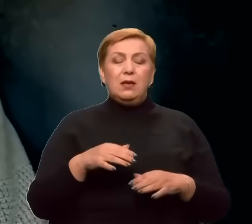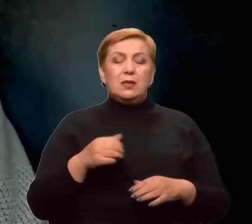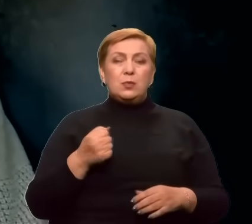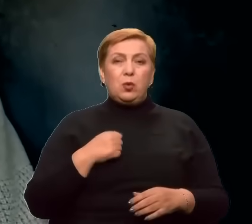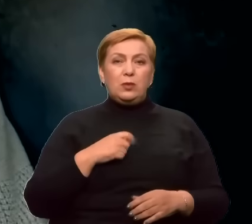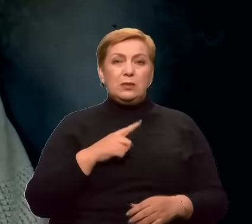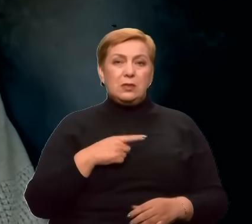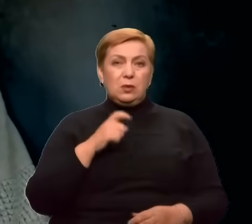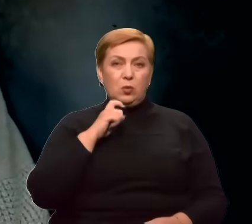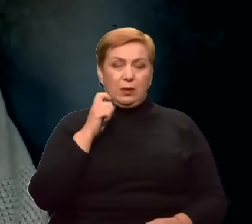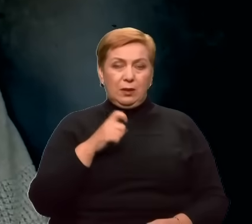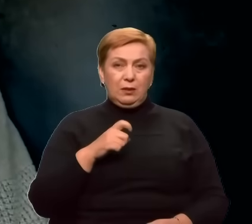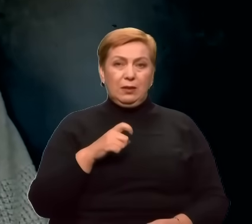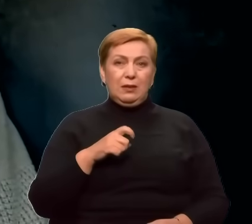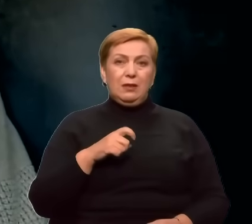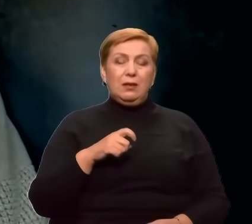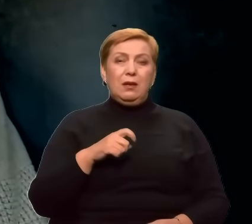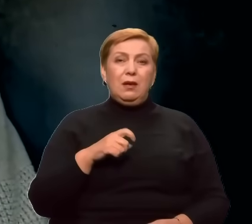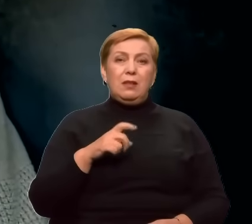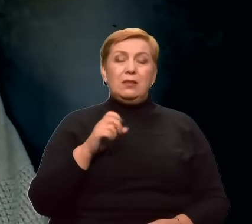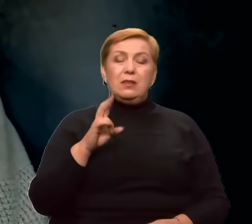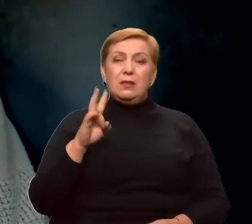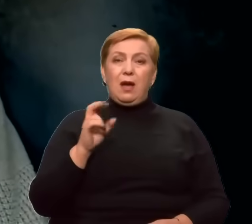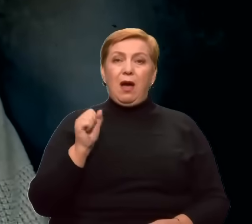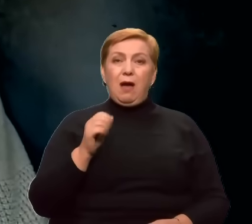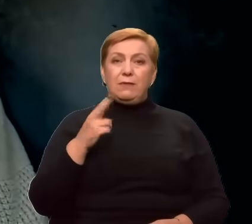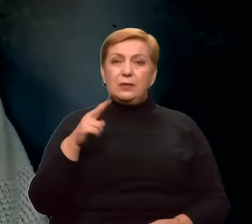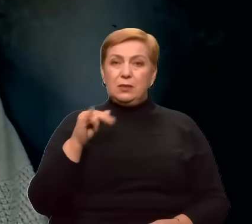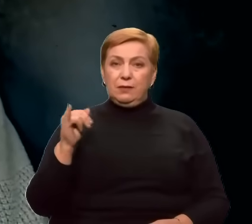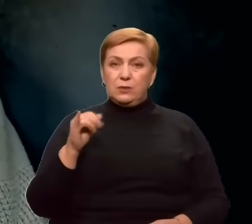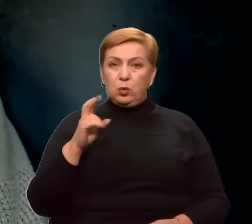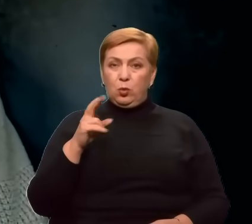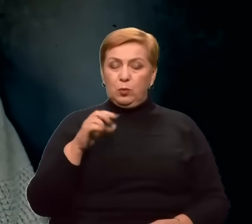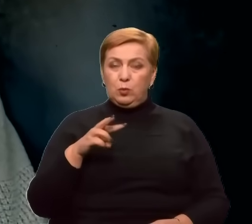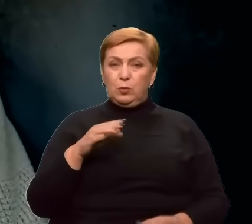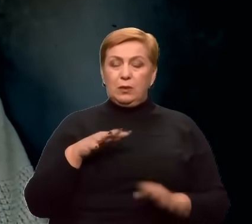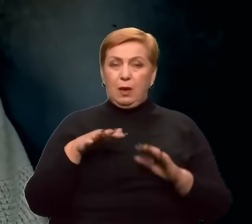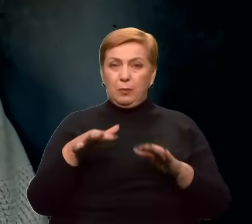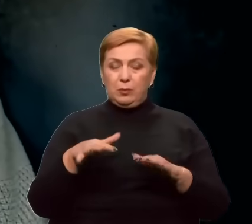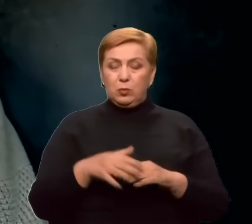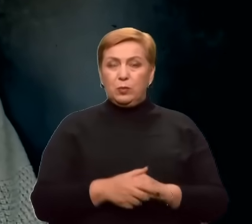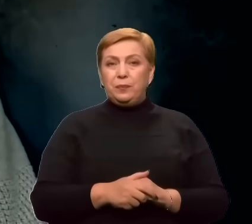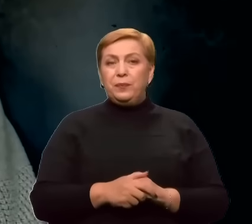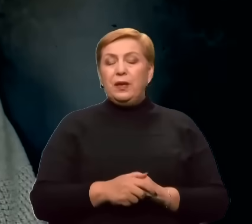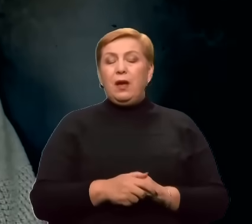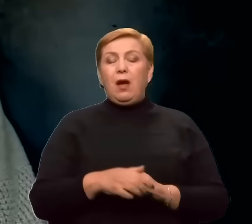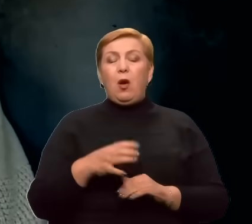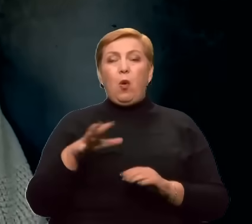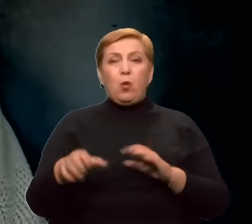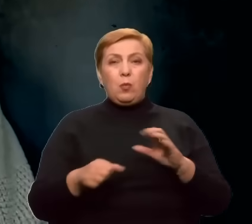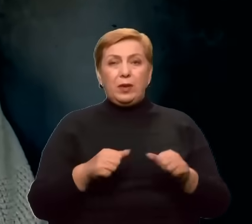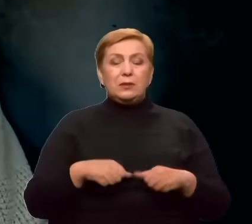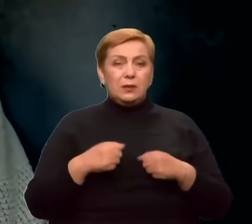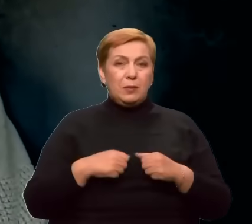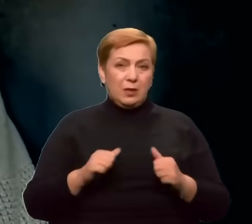Причому на всіх без винятку напрямках. Окупанти намагаються створити оперативне кільце оточення Збройних сил України в районі